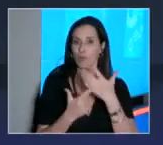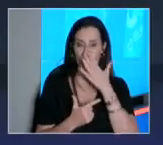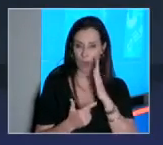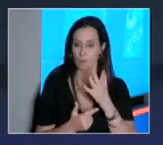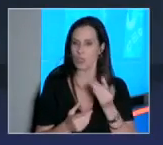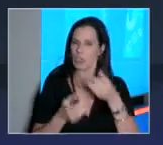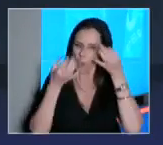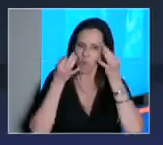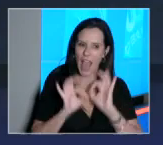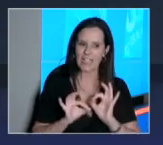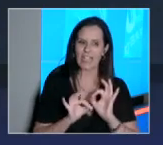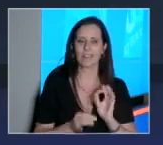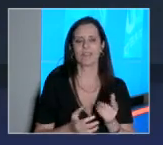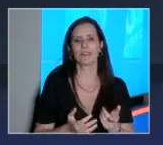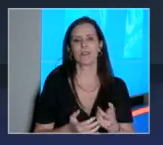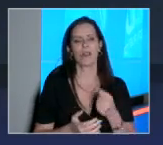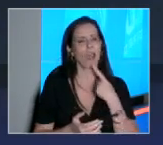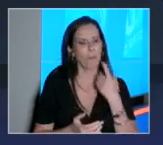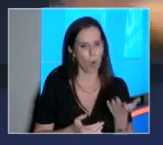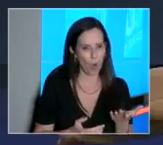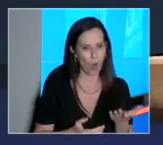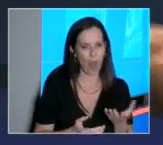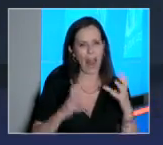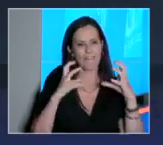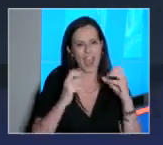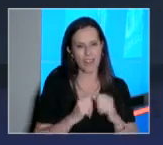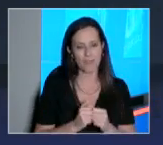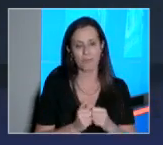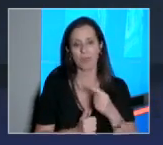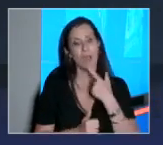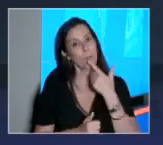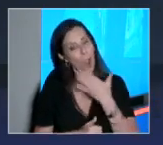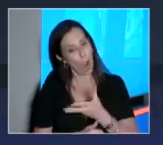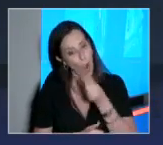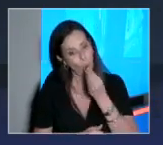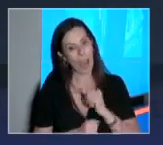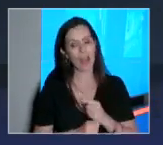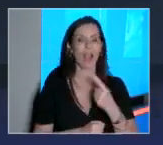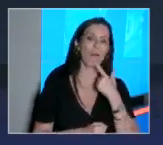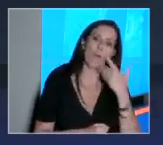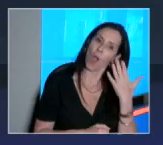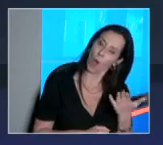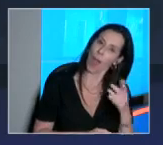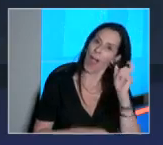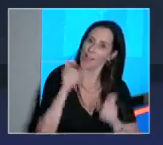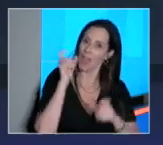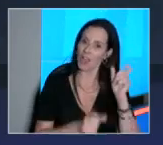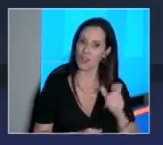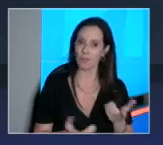ירושלים סובלנית. עכשיו, דיברו פה על האבנים, דיברו פה על האוכל, דיברו פה על